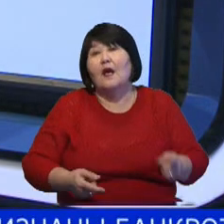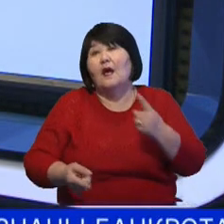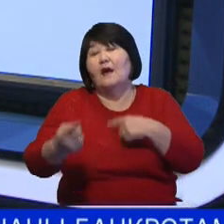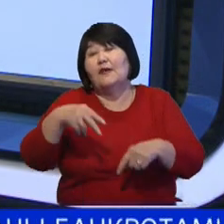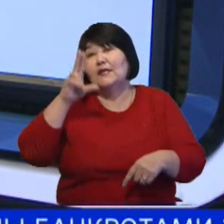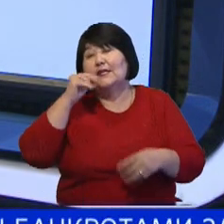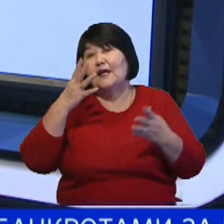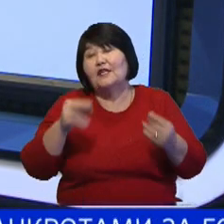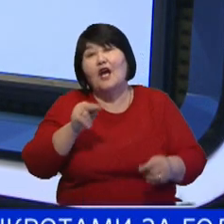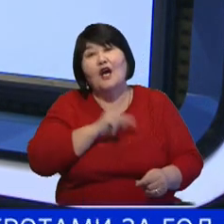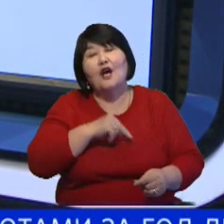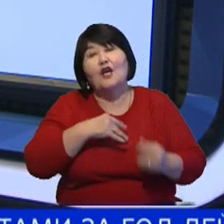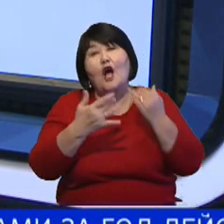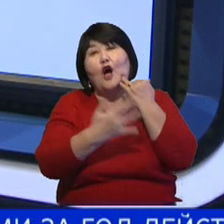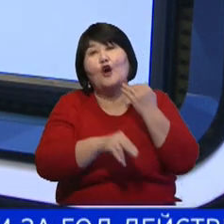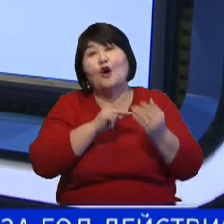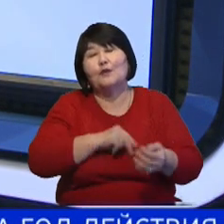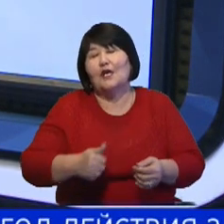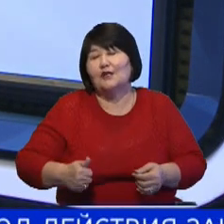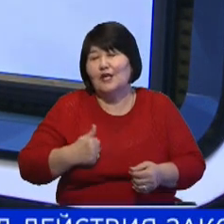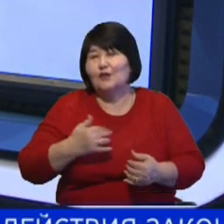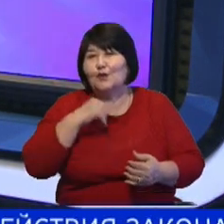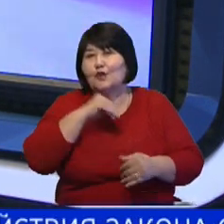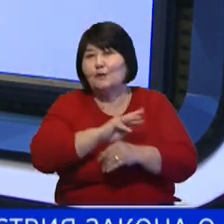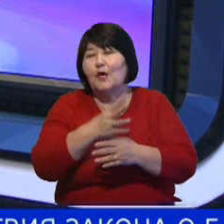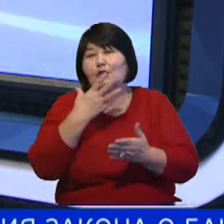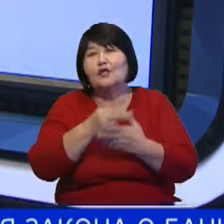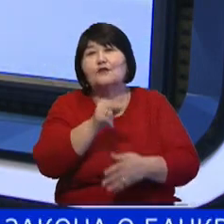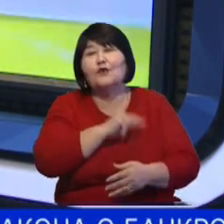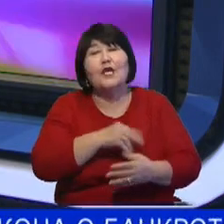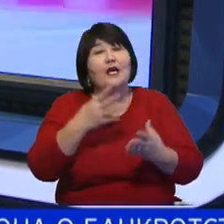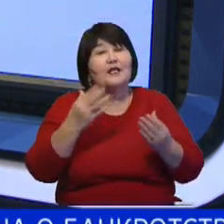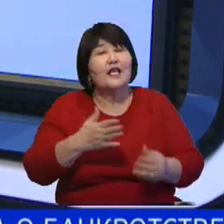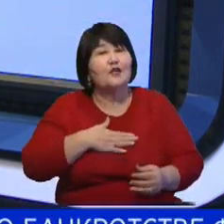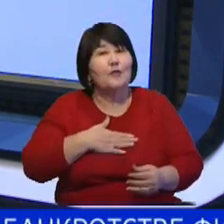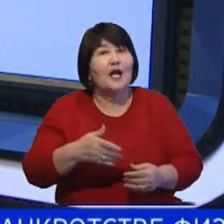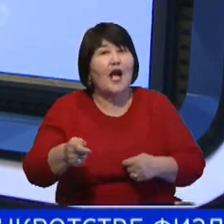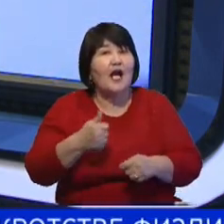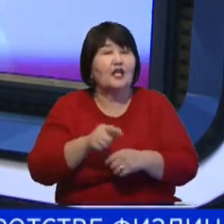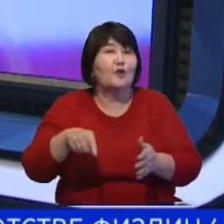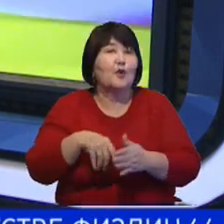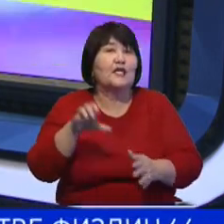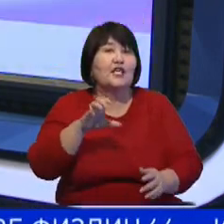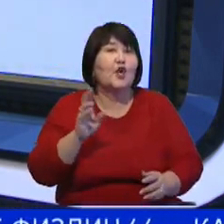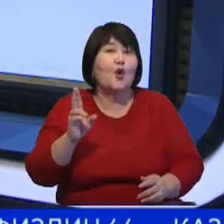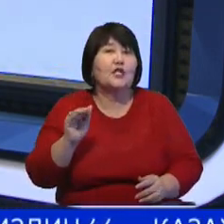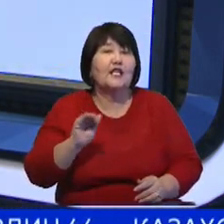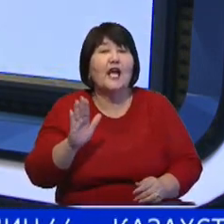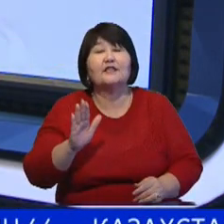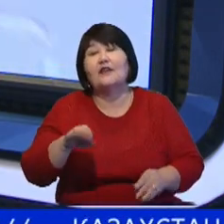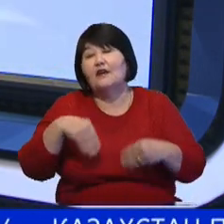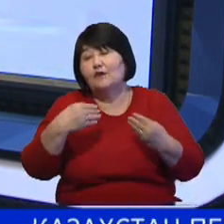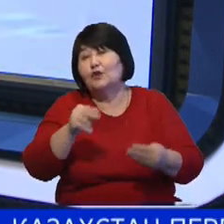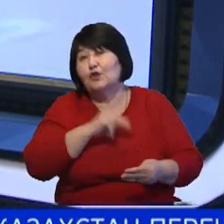Возвращаясь к дате дня, работники коммунальных служб достойны всех почестей за свой труд. В день благодарности аким города Серик-Кужиняз вручил группе